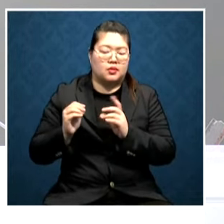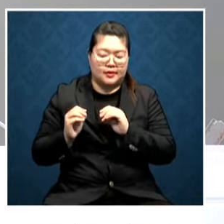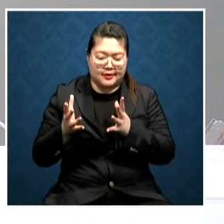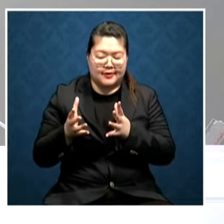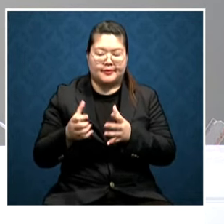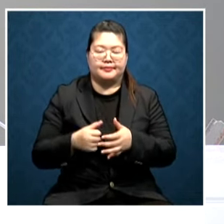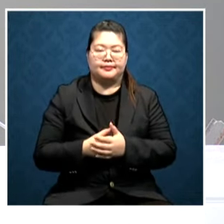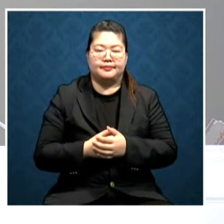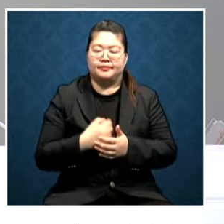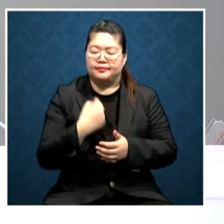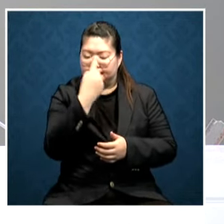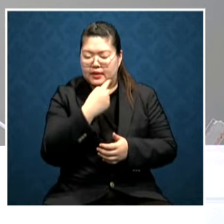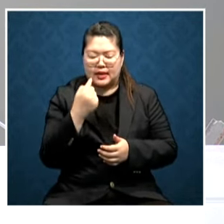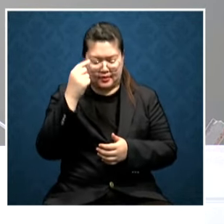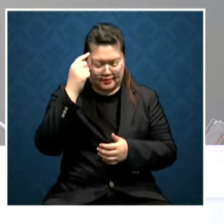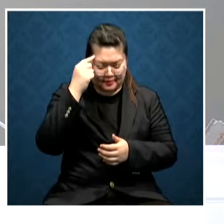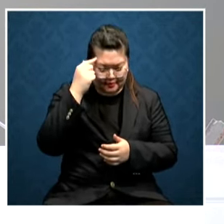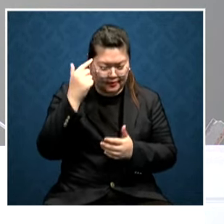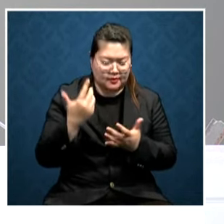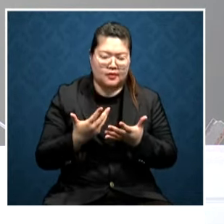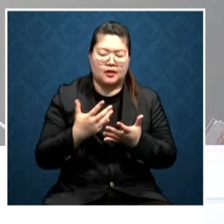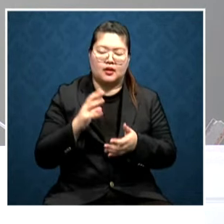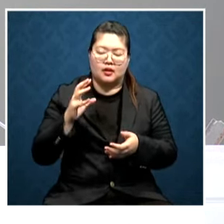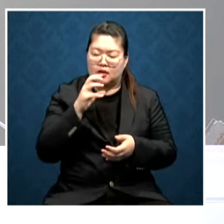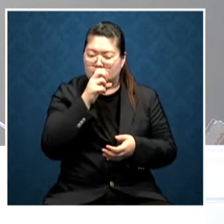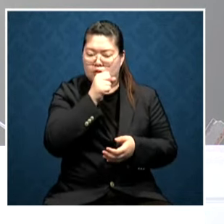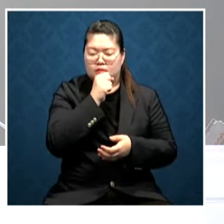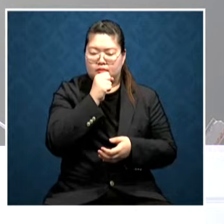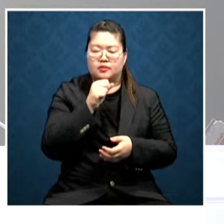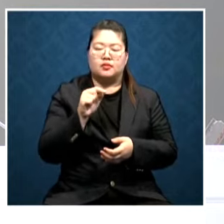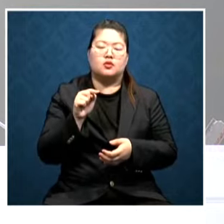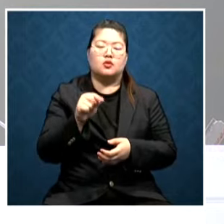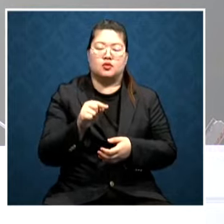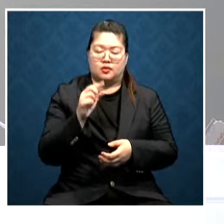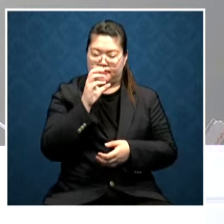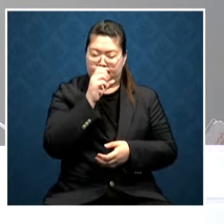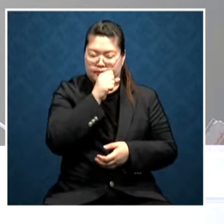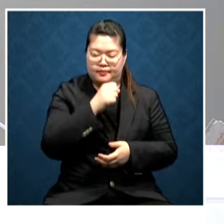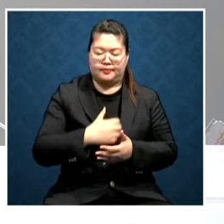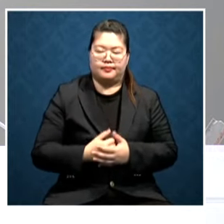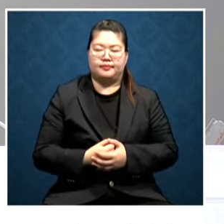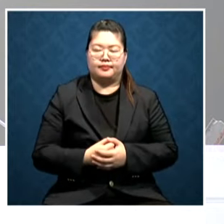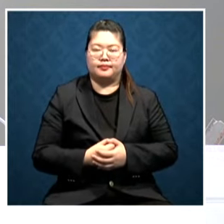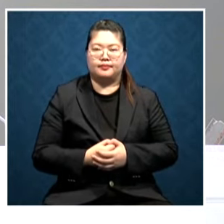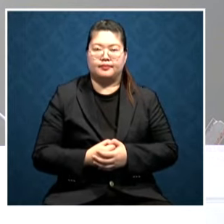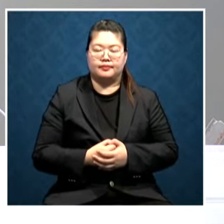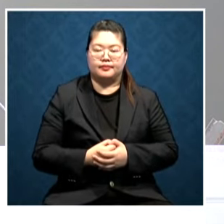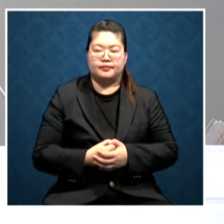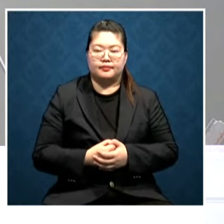ยสมาชิกท่านใดประสงค์จะงดออกเสียงให้กดปุ่มงดออกเสียงครับ